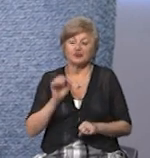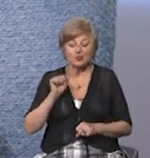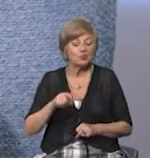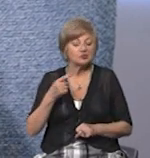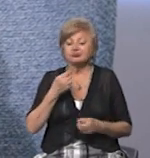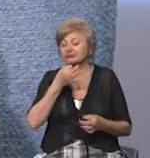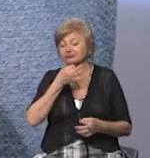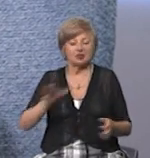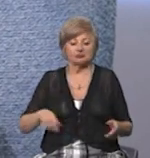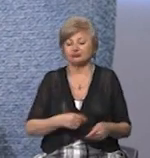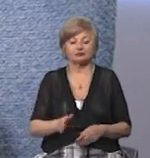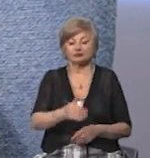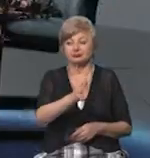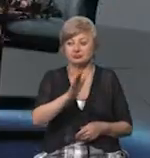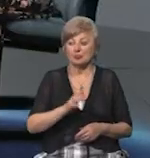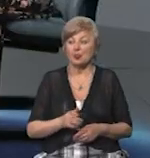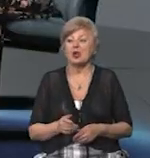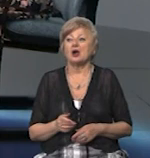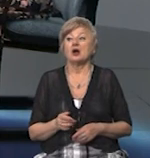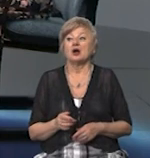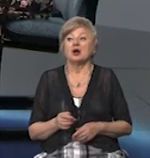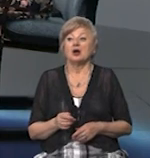приїхати. Ага, це невелика проблема. Так. А так про